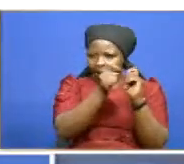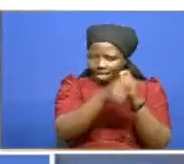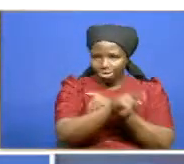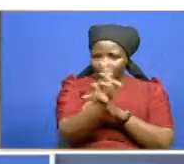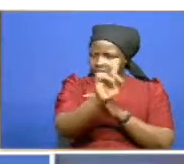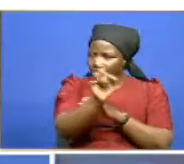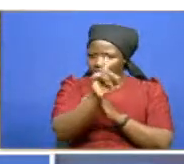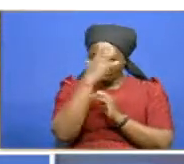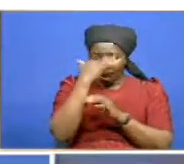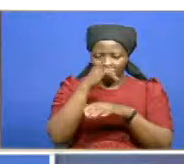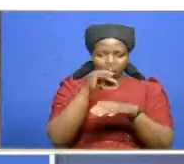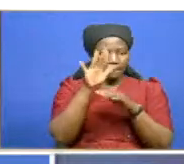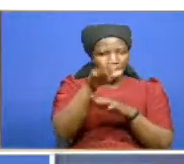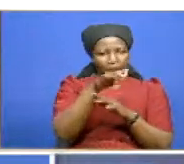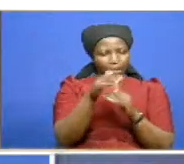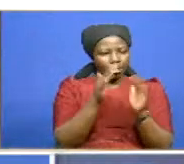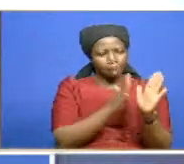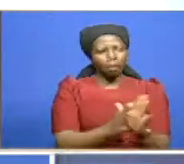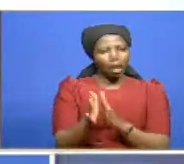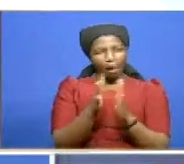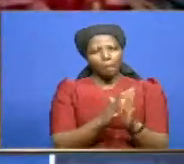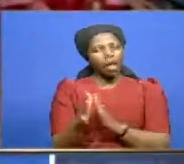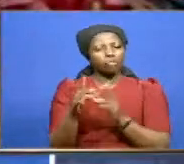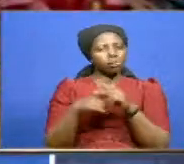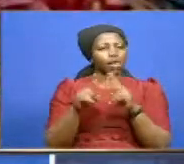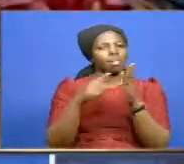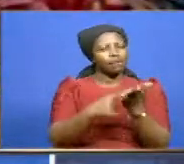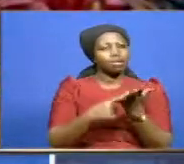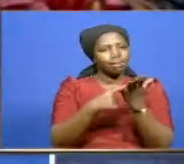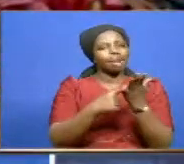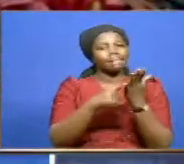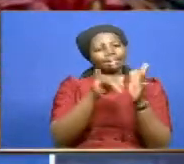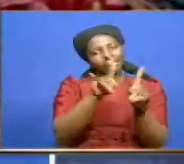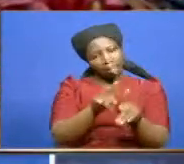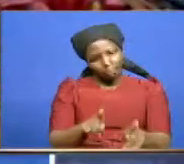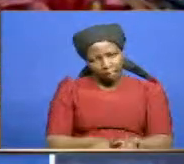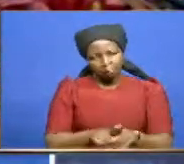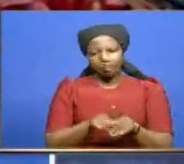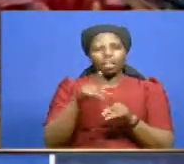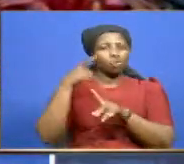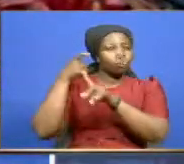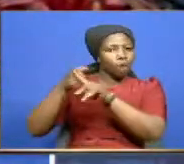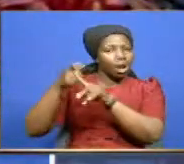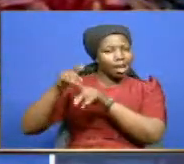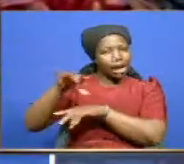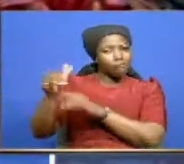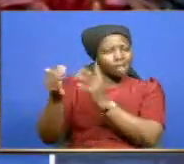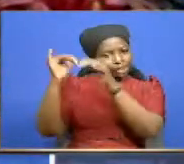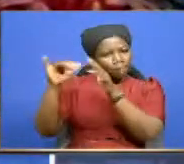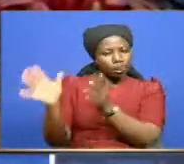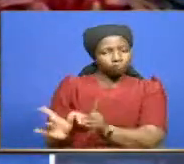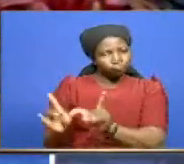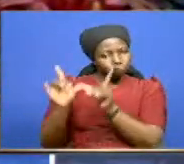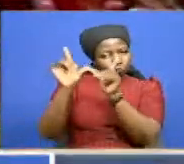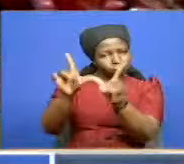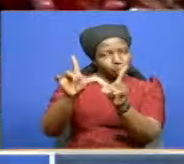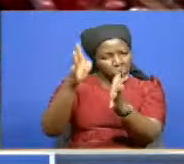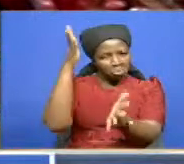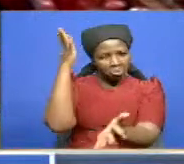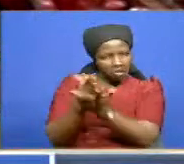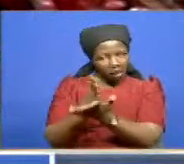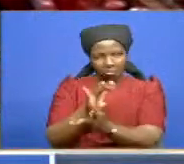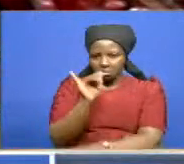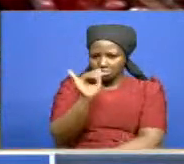likijiandaa kuanza kujadili mswada huo. Nalo bunge la kaunti ya Kwale liliwasilisha cheti cha kuidhinisha mswada huo